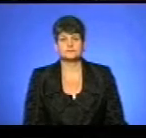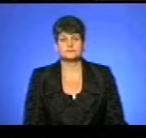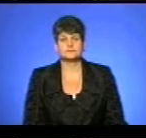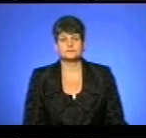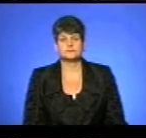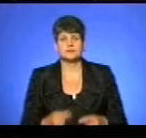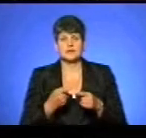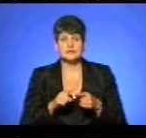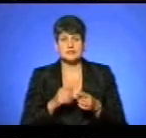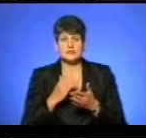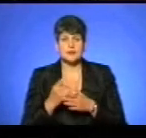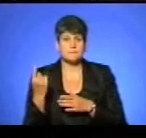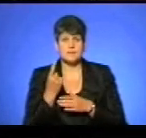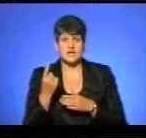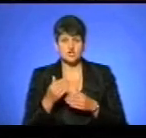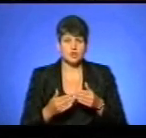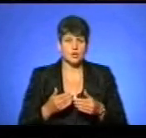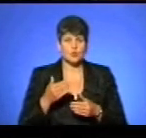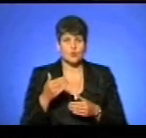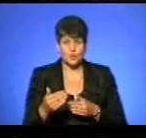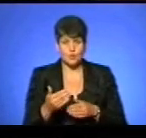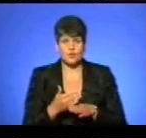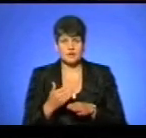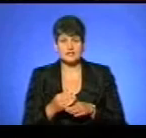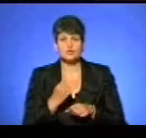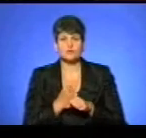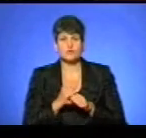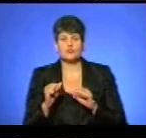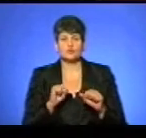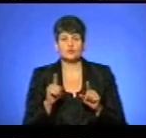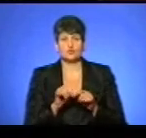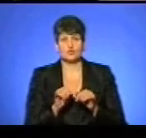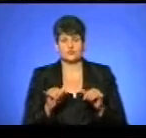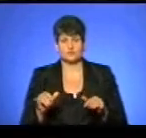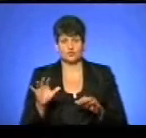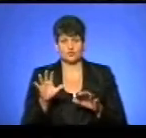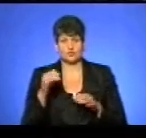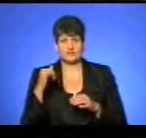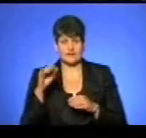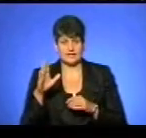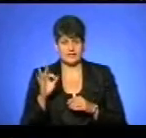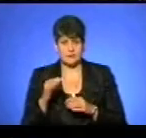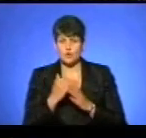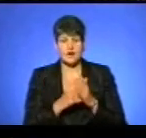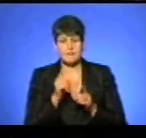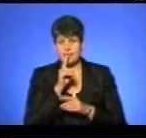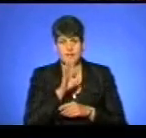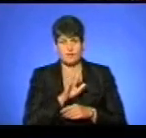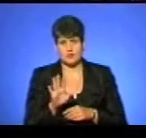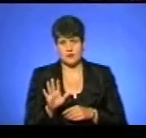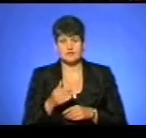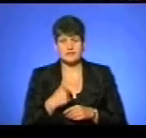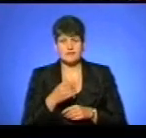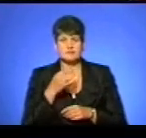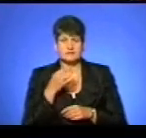Це є перший крок, який зробив уряд щодо розвитку тваринництва. Програма непогана, от я вам